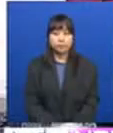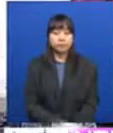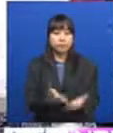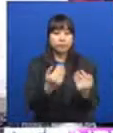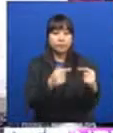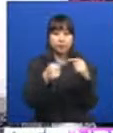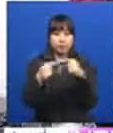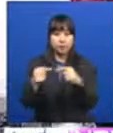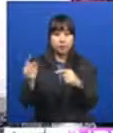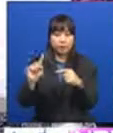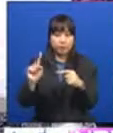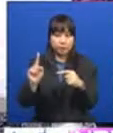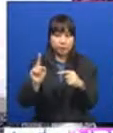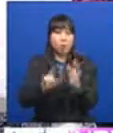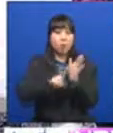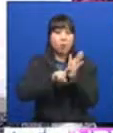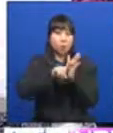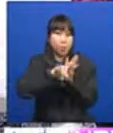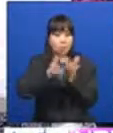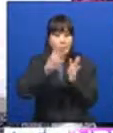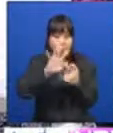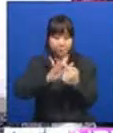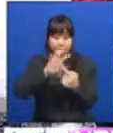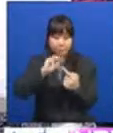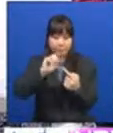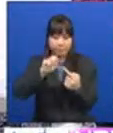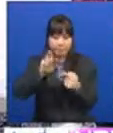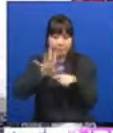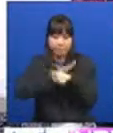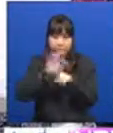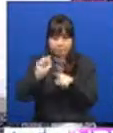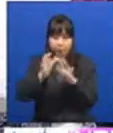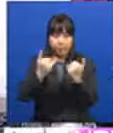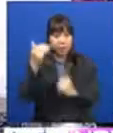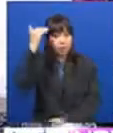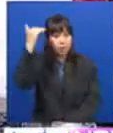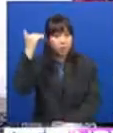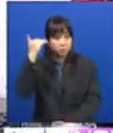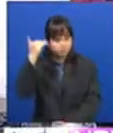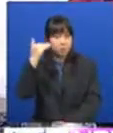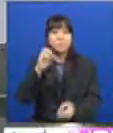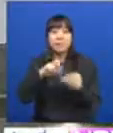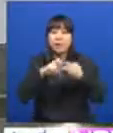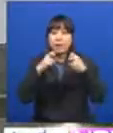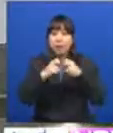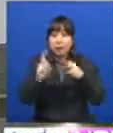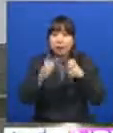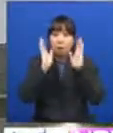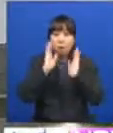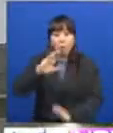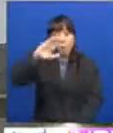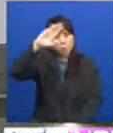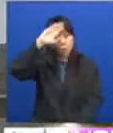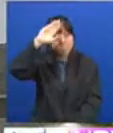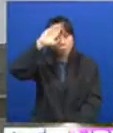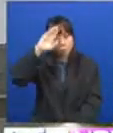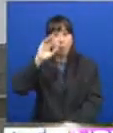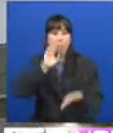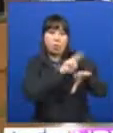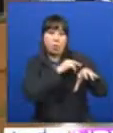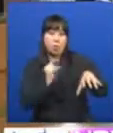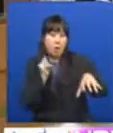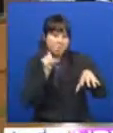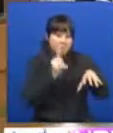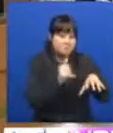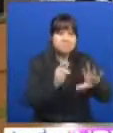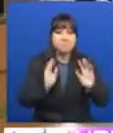มาต่อกันที่สถานการณ์ไวรัสเมอร์นะคะที่ตอนนี้เกาหลีใต้ประสบปัญหาว่าผู้ป่วยส่วนใหญ่ไม่กล้าที่จะเดินทางเข้าไปรับการรักษาตัวตาม